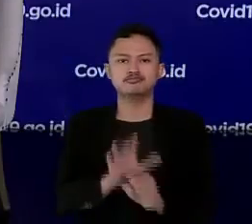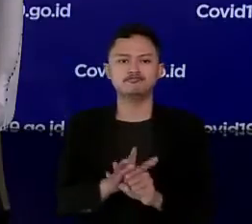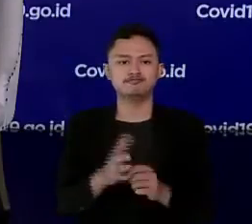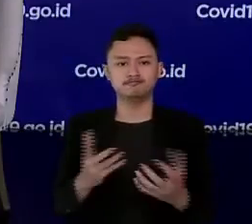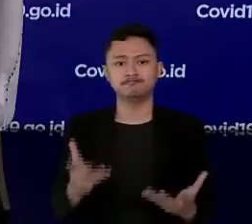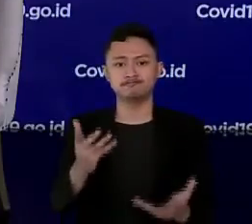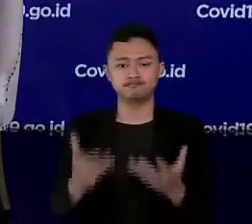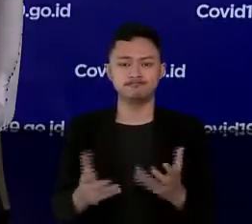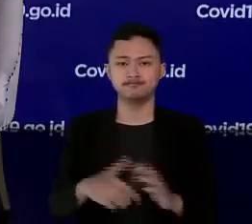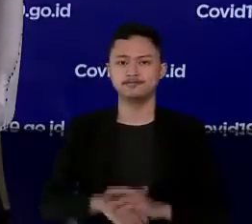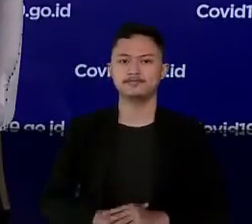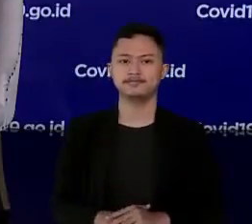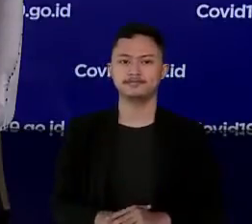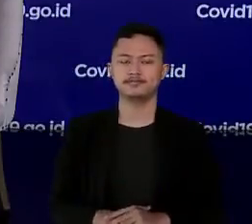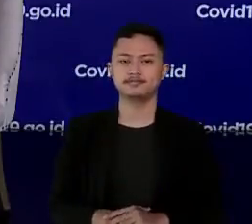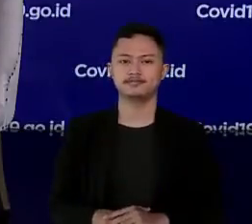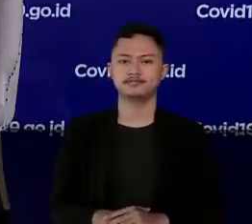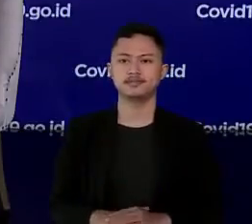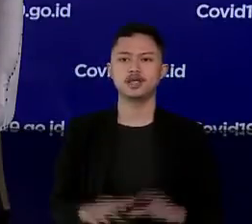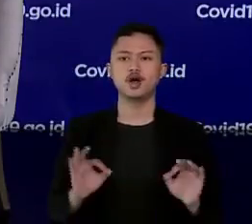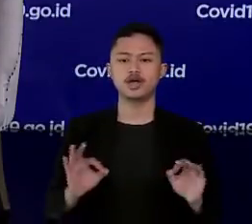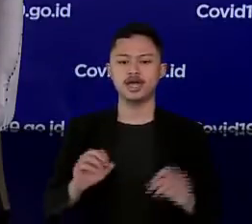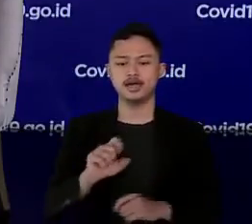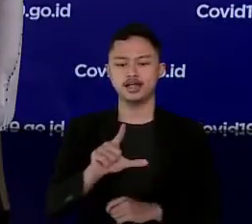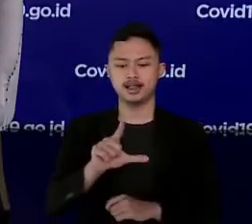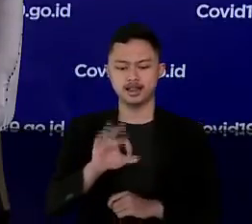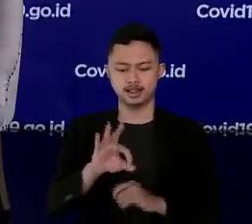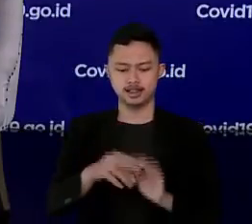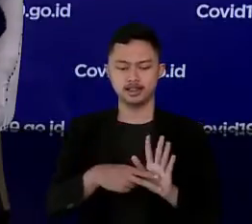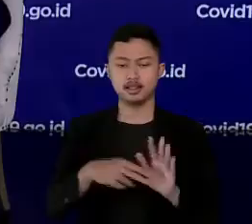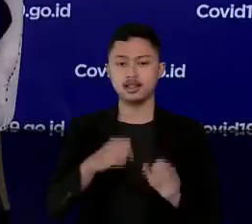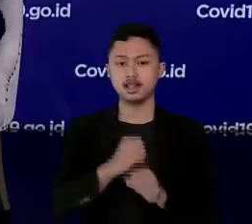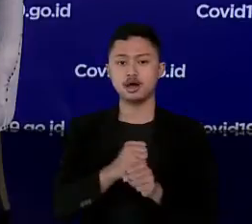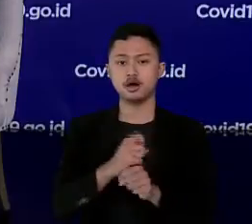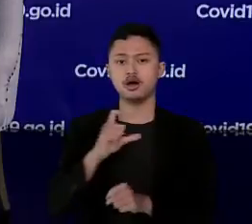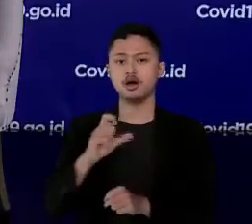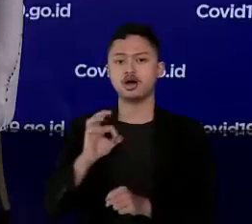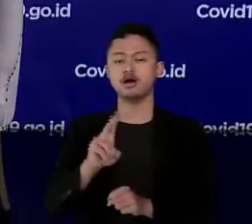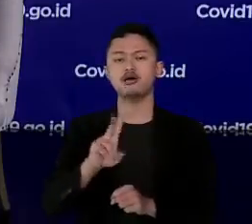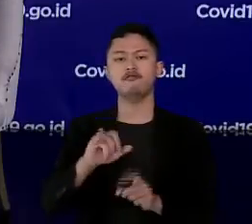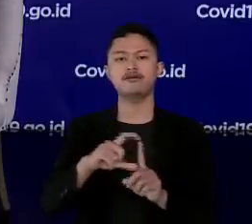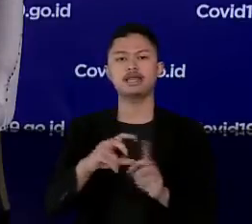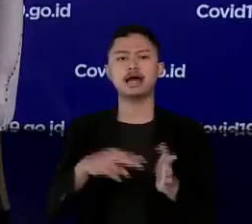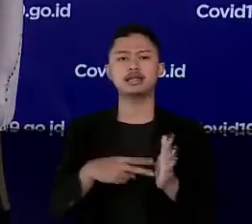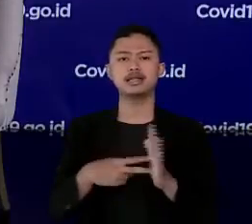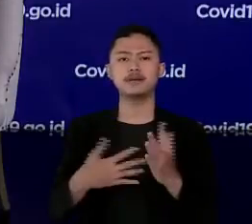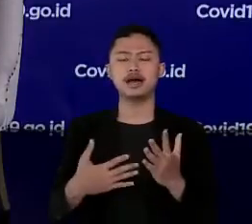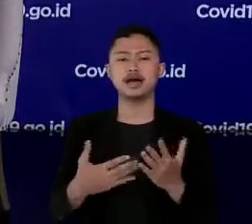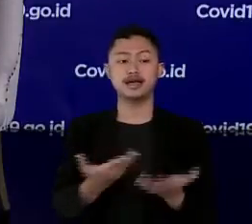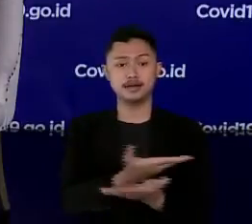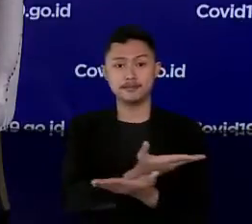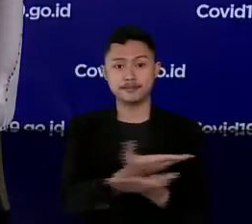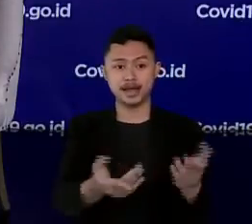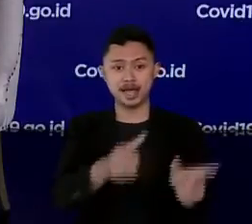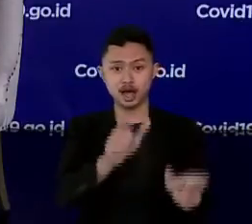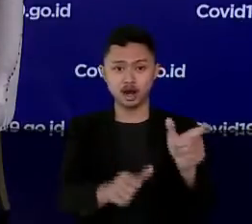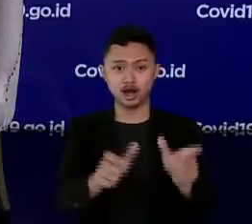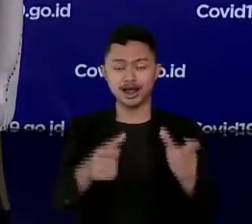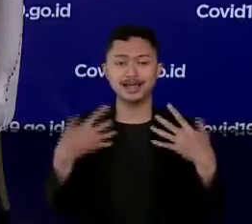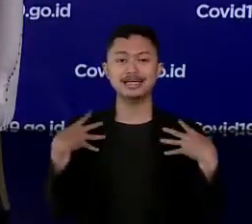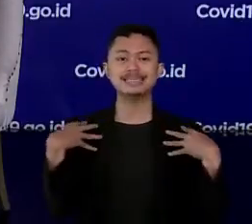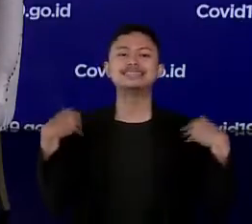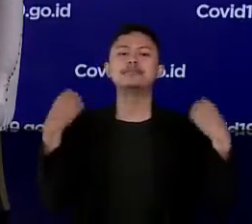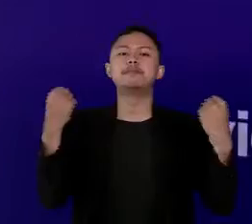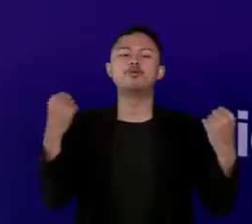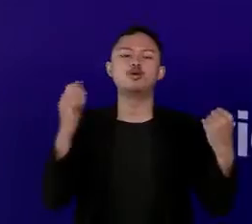juga long covert mungkin saya kita definisi lengcoffee dulu ya Mbak tolong Taufik ini adalah para penyintas yang sudah